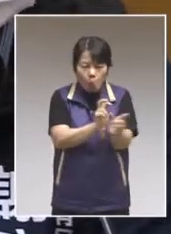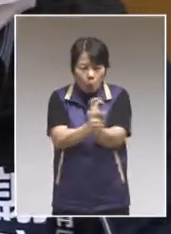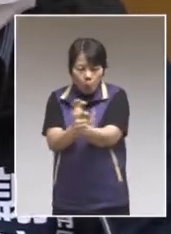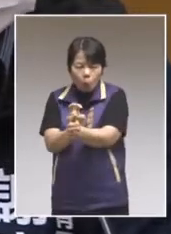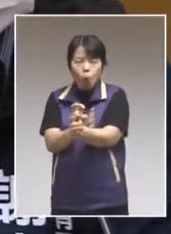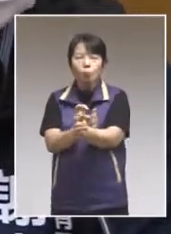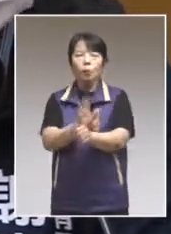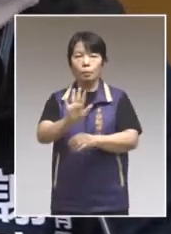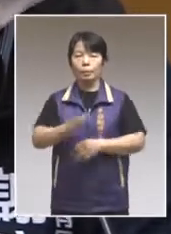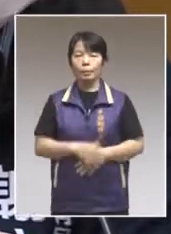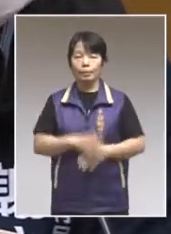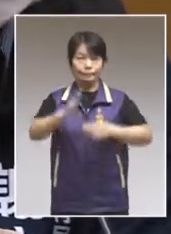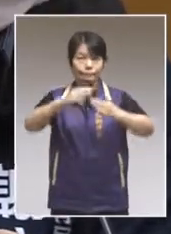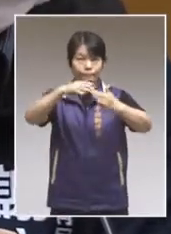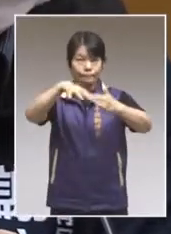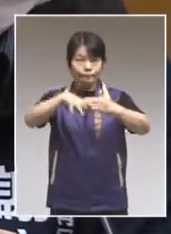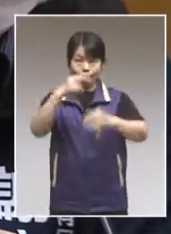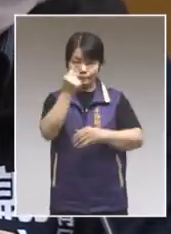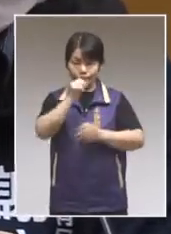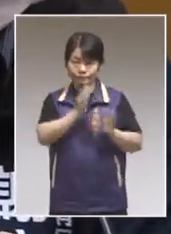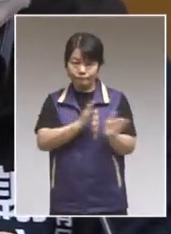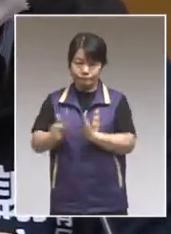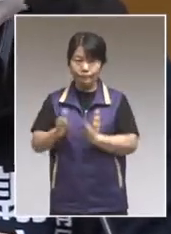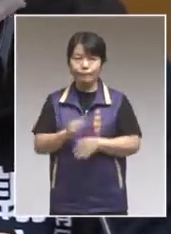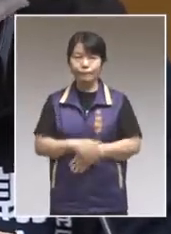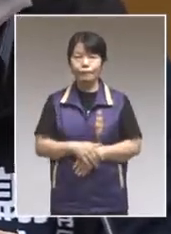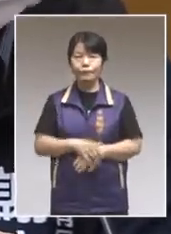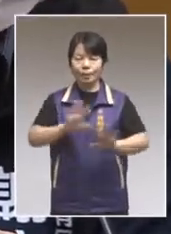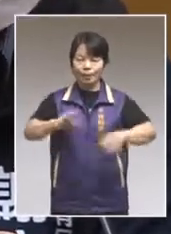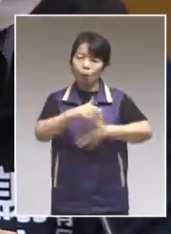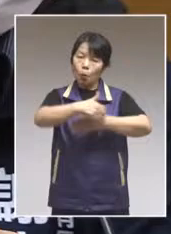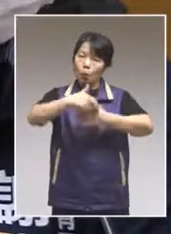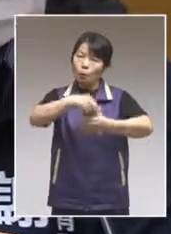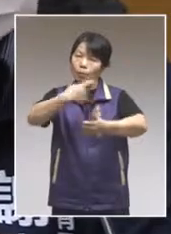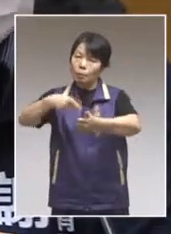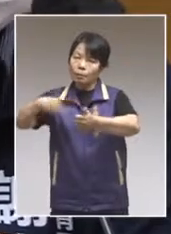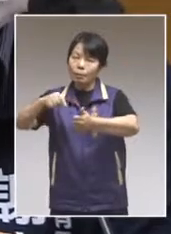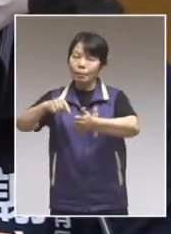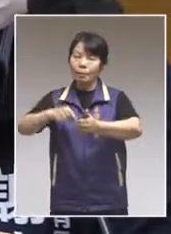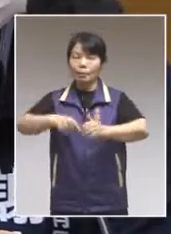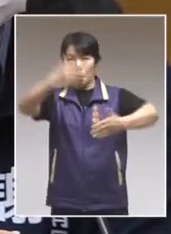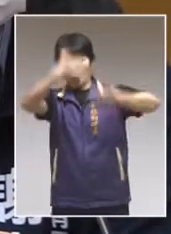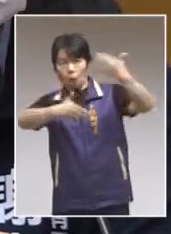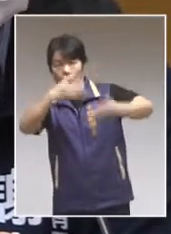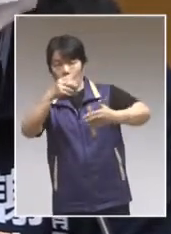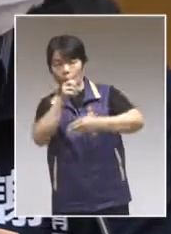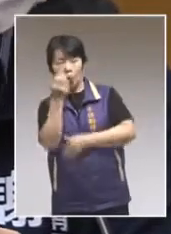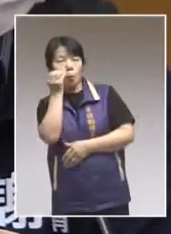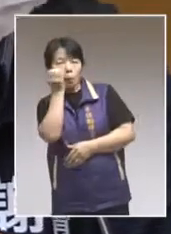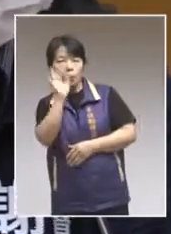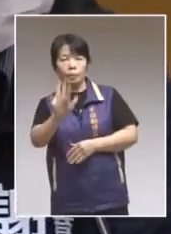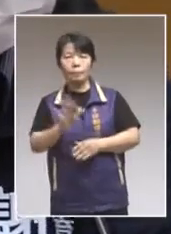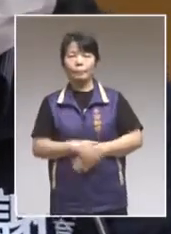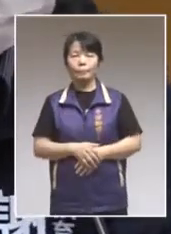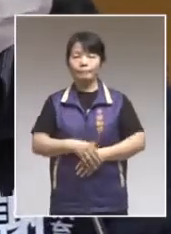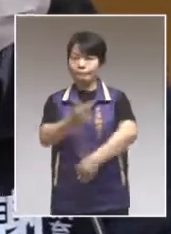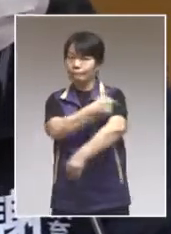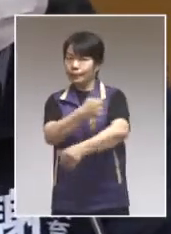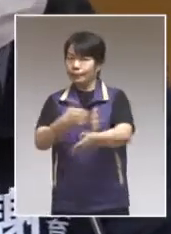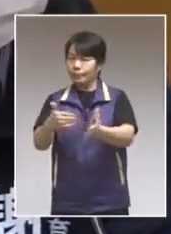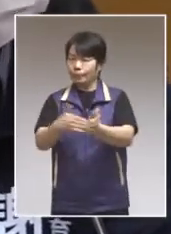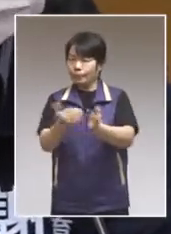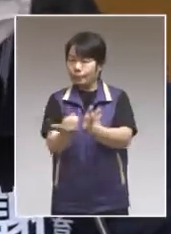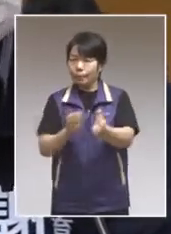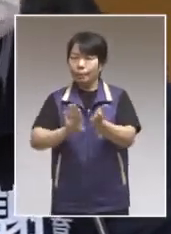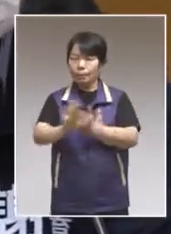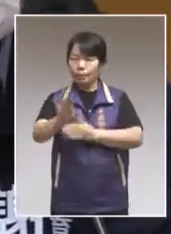校也特别安排了这个有趣的这个卫教的一个影片啊。那同时施打完前后都有